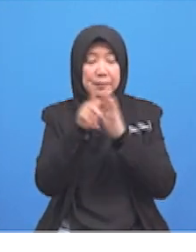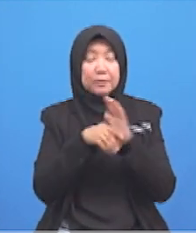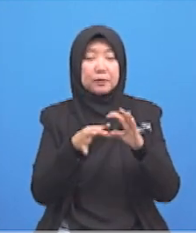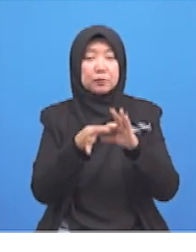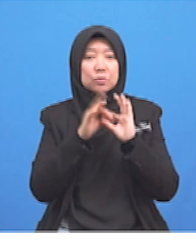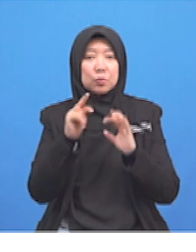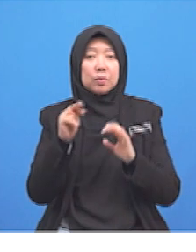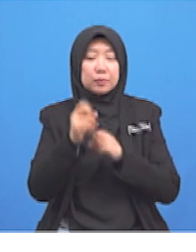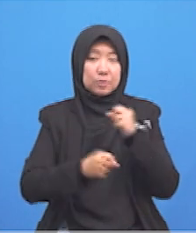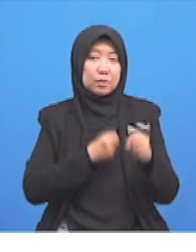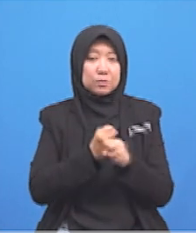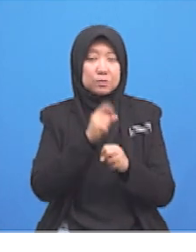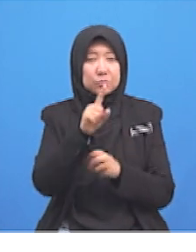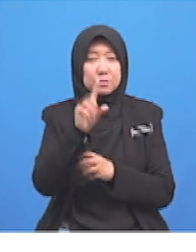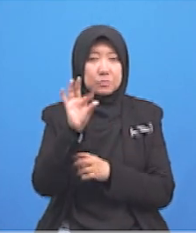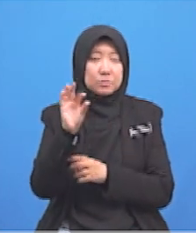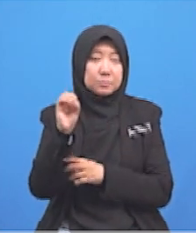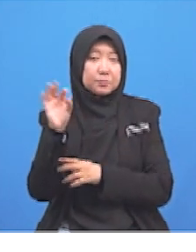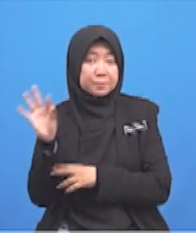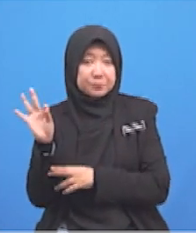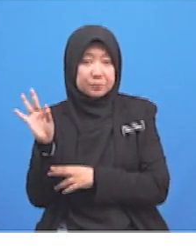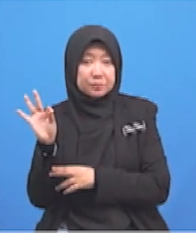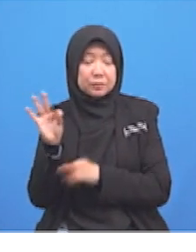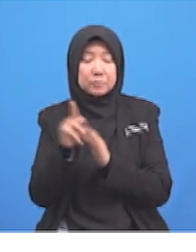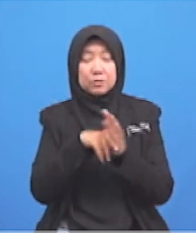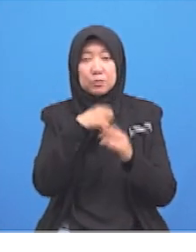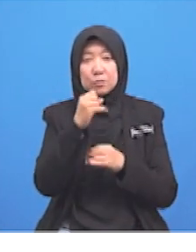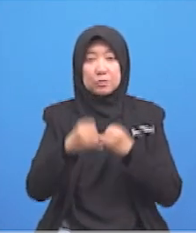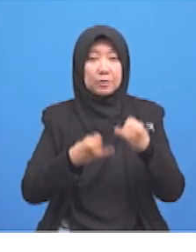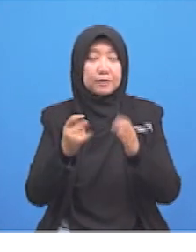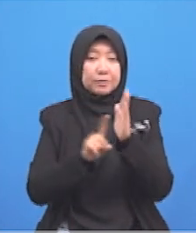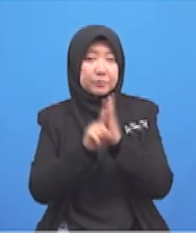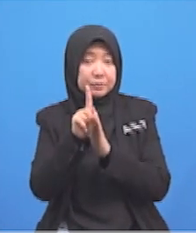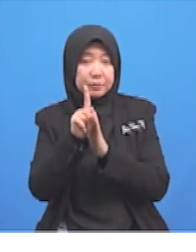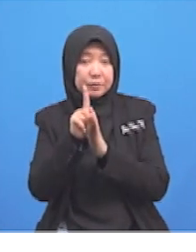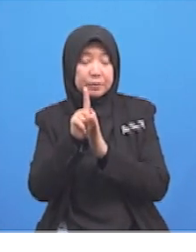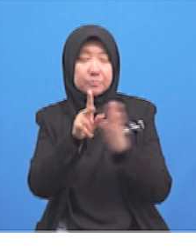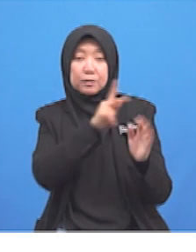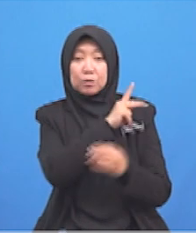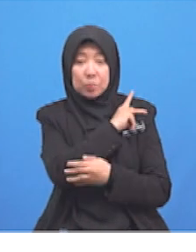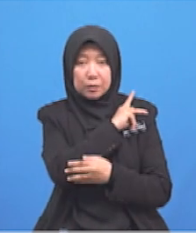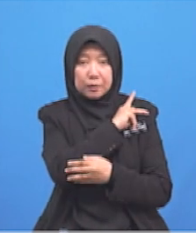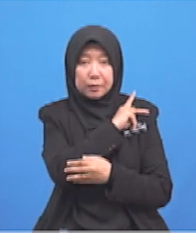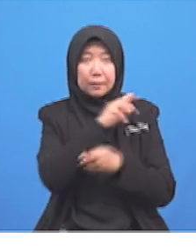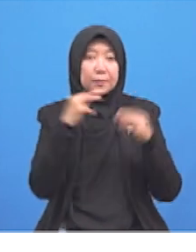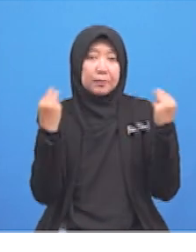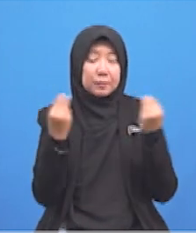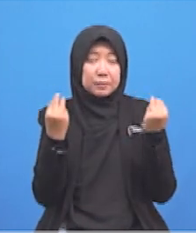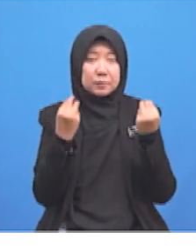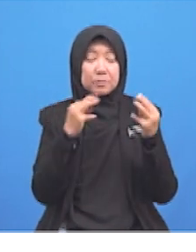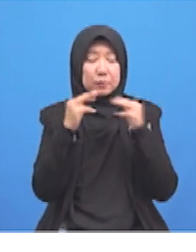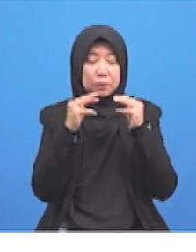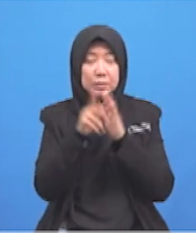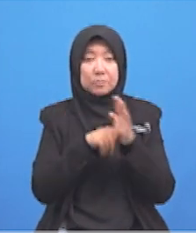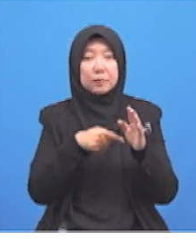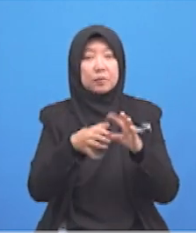tahun 1909. Pesuruh Jaya Tinggi British mengetuai Majlis Mesyuarat